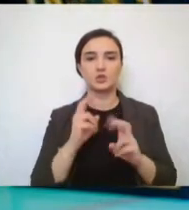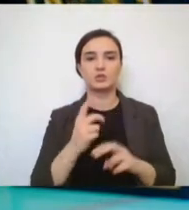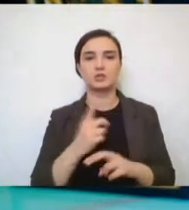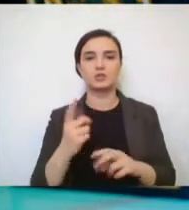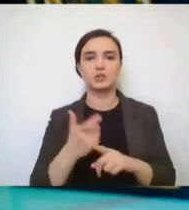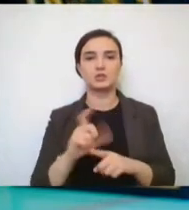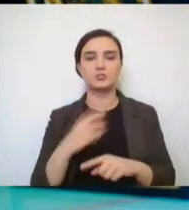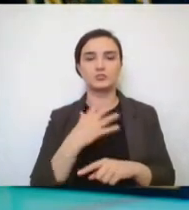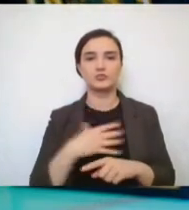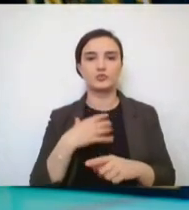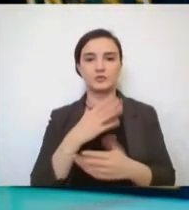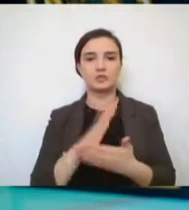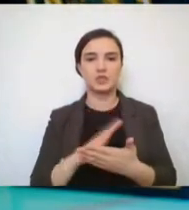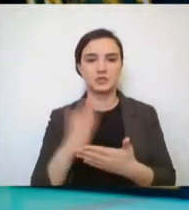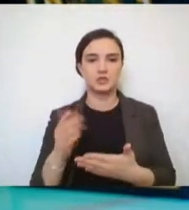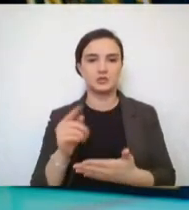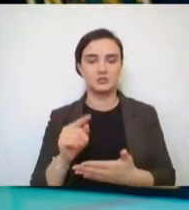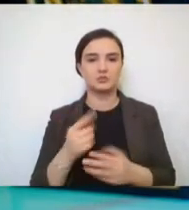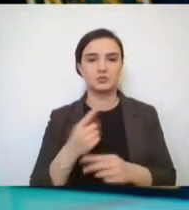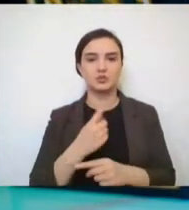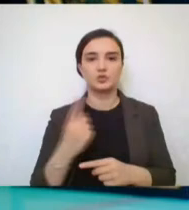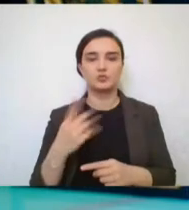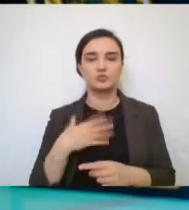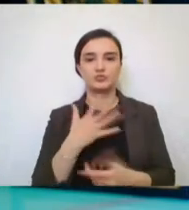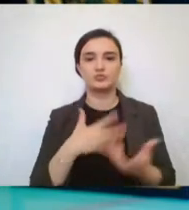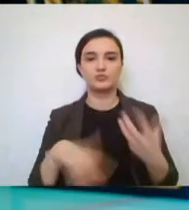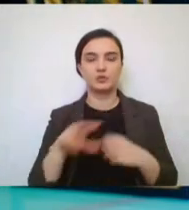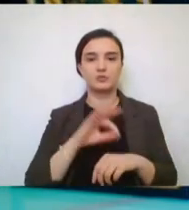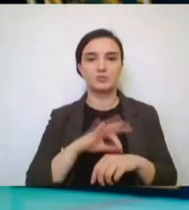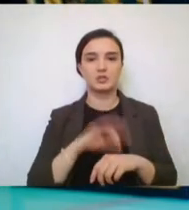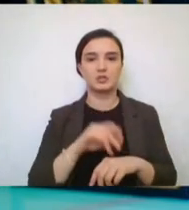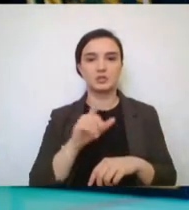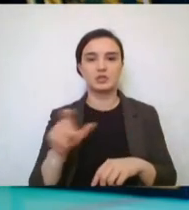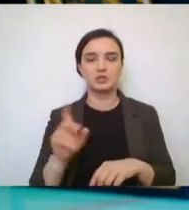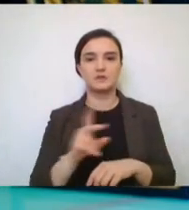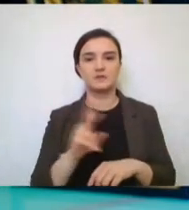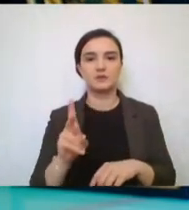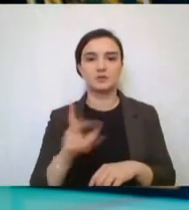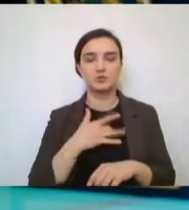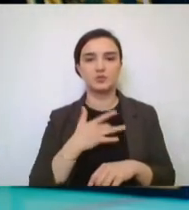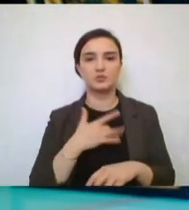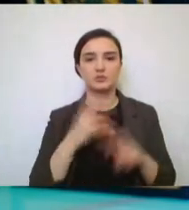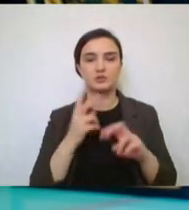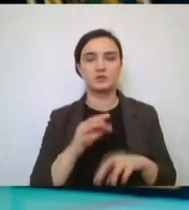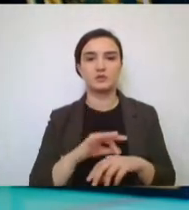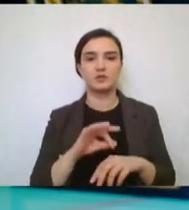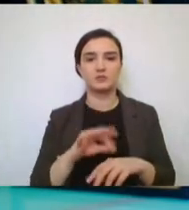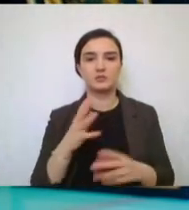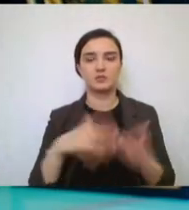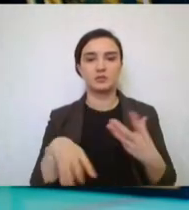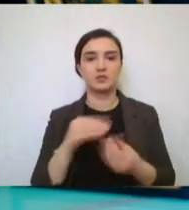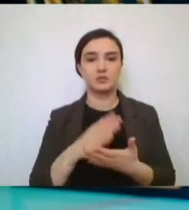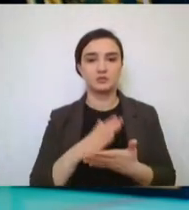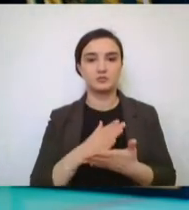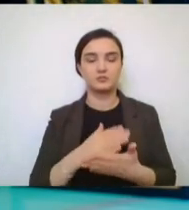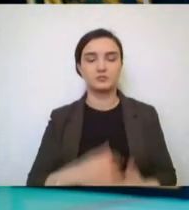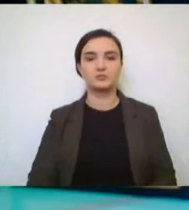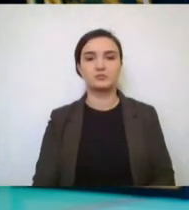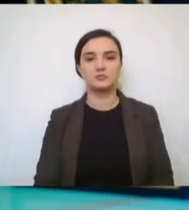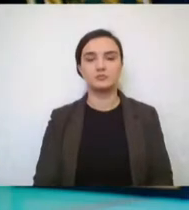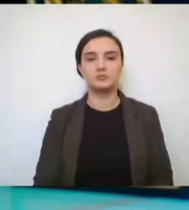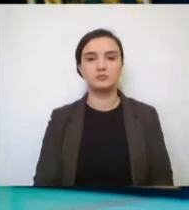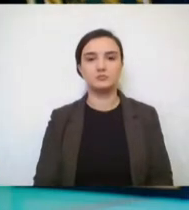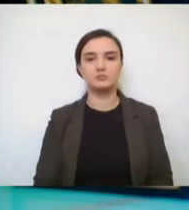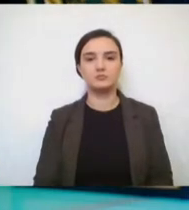ნაწილი. თითოეული ჩვენი პაციენტი, რომელიც გულ-სისხლძარღვთა დაავადებით არის დაავადებული, ყოველთვის